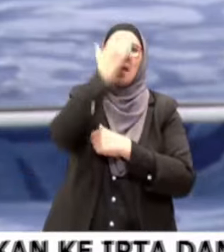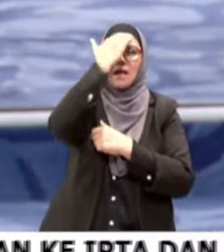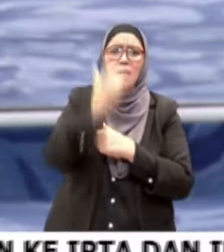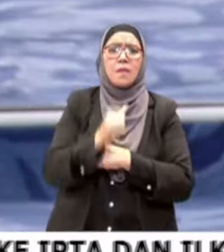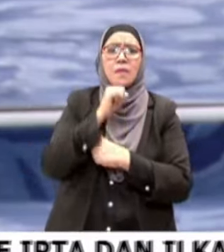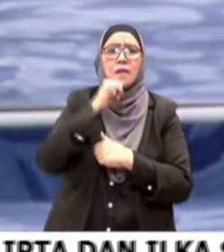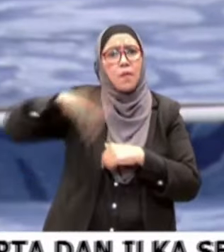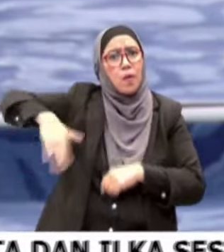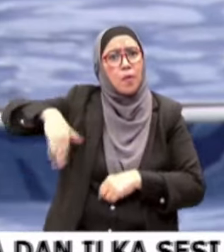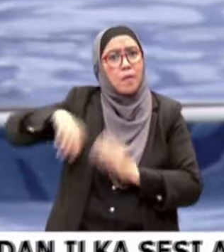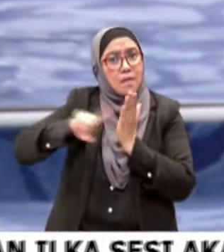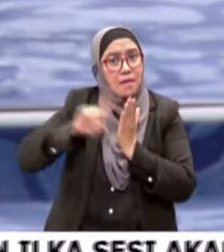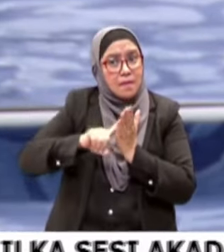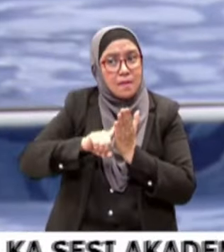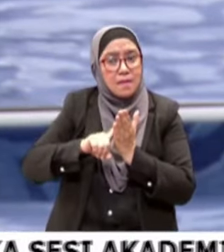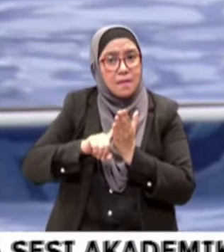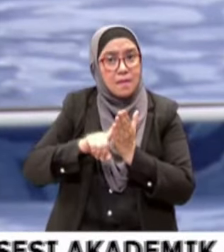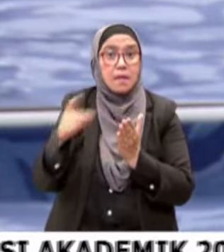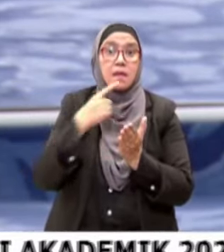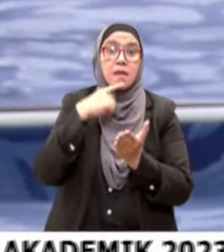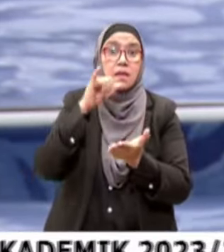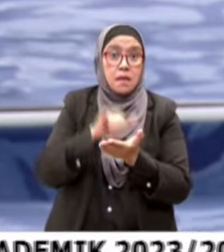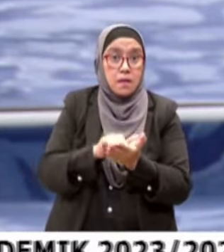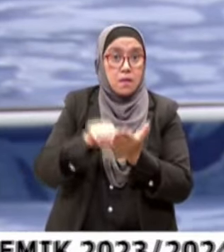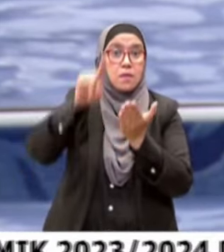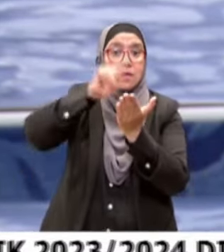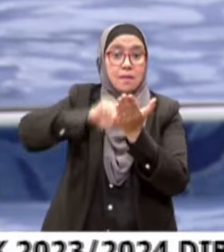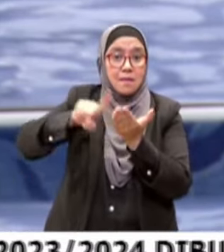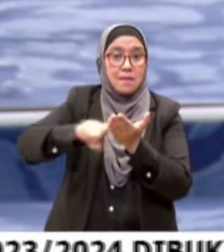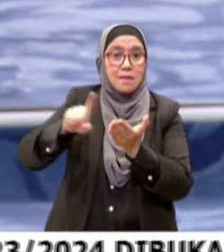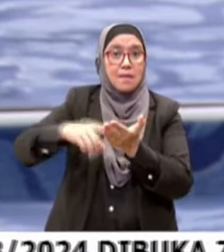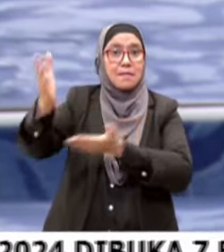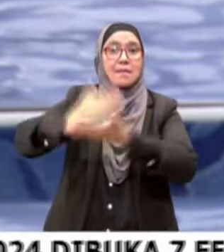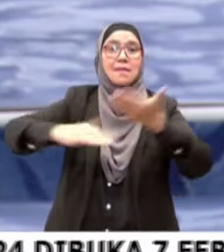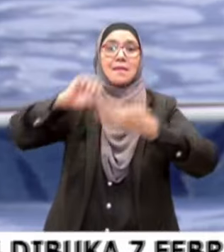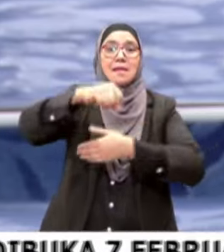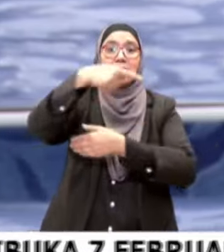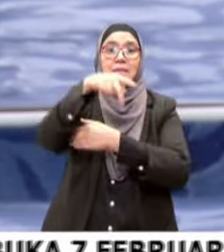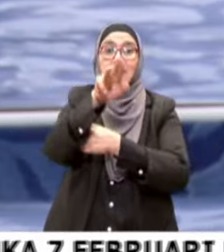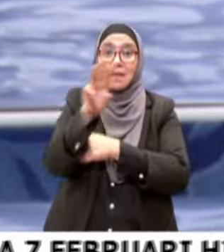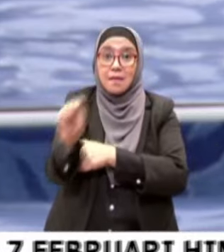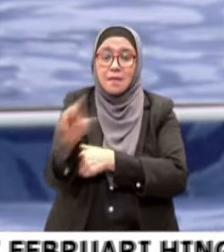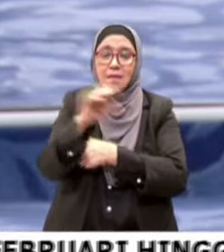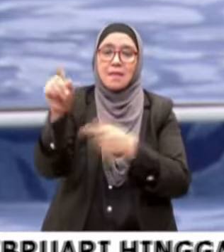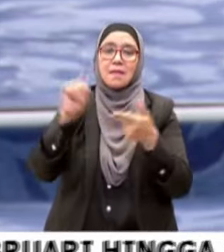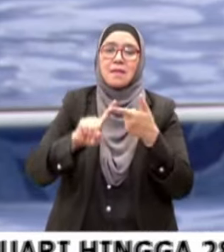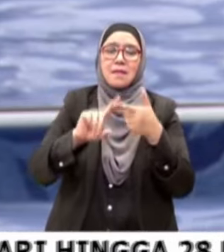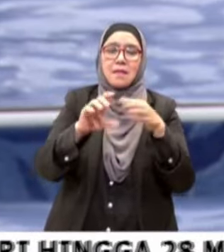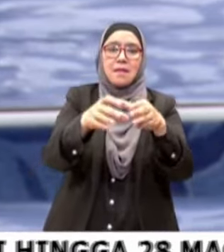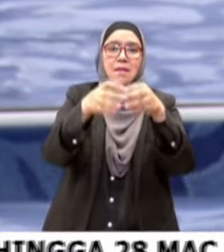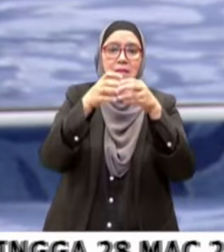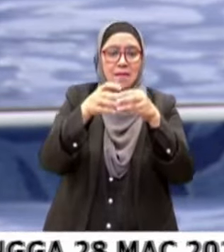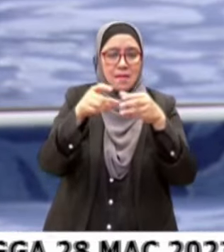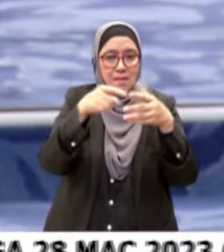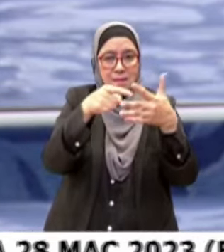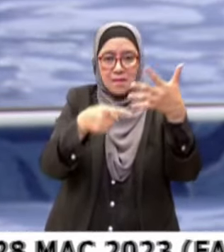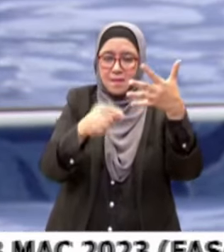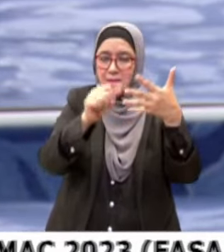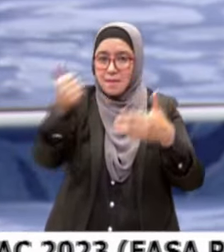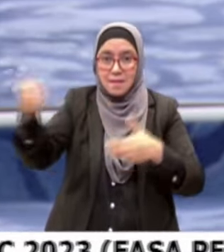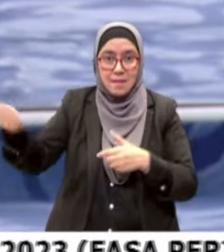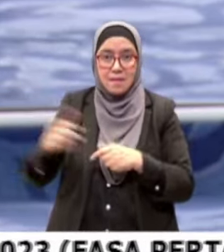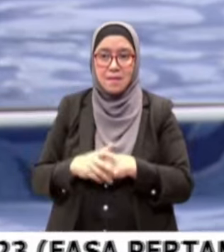tersebut catatan urusan sprm dan badan kuasa Apakah ada tindakan